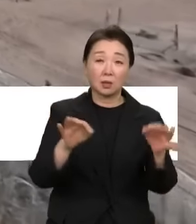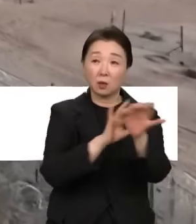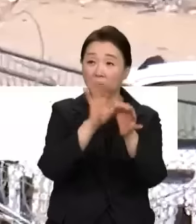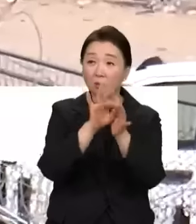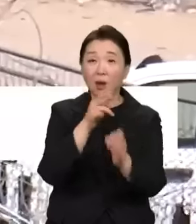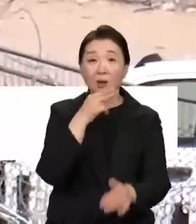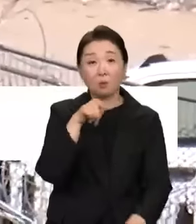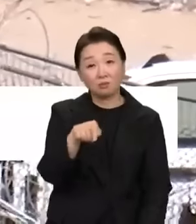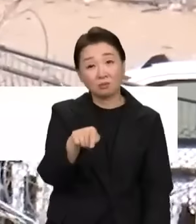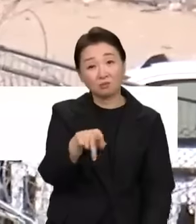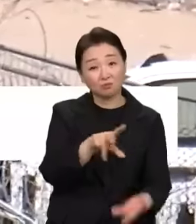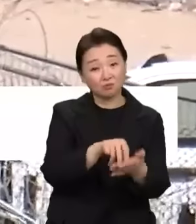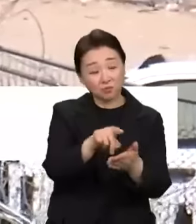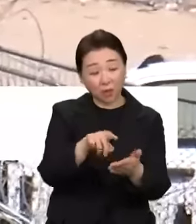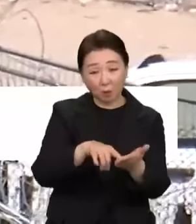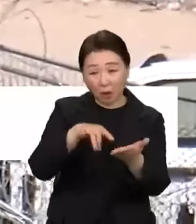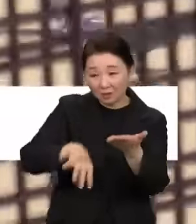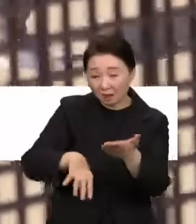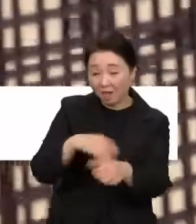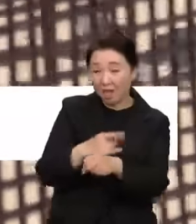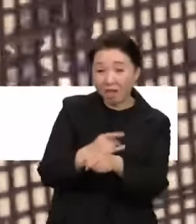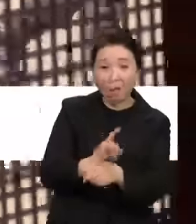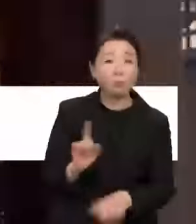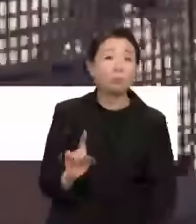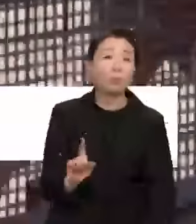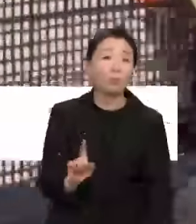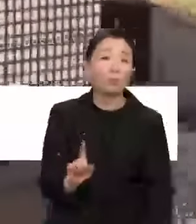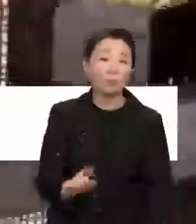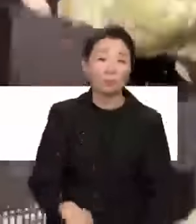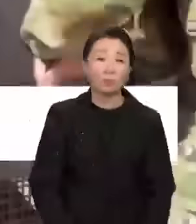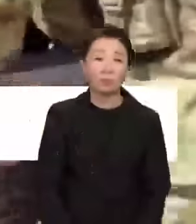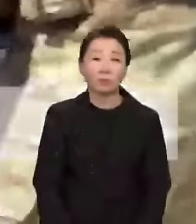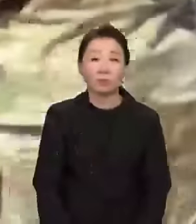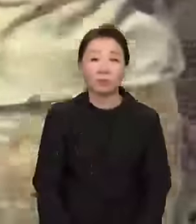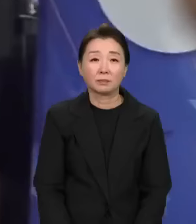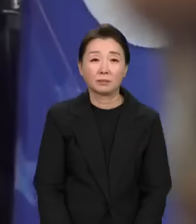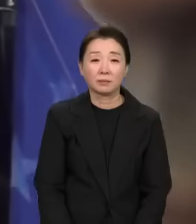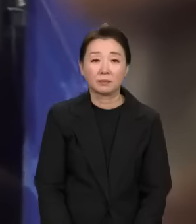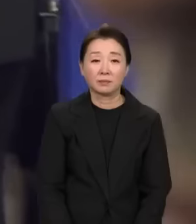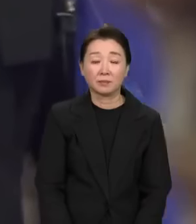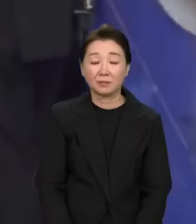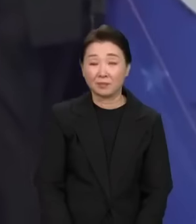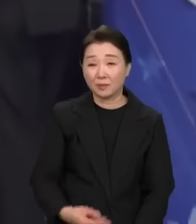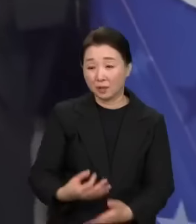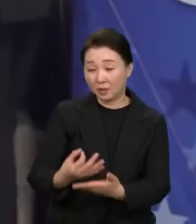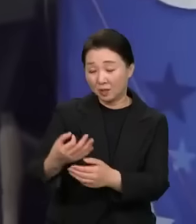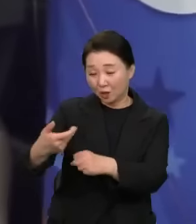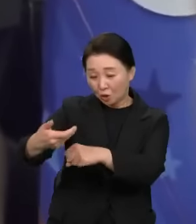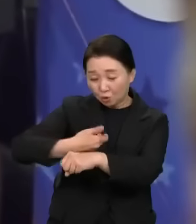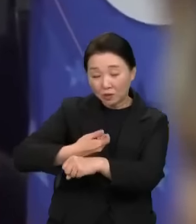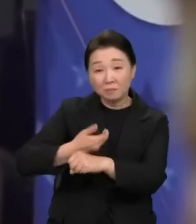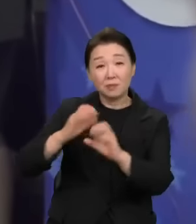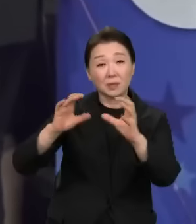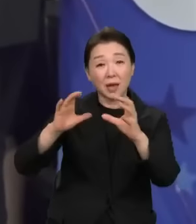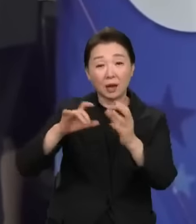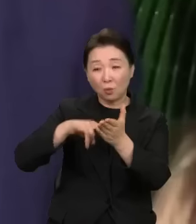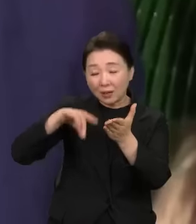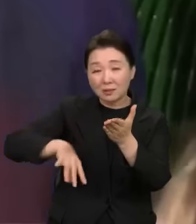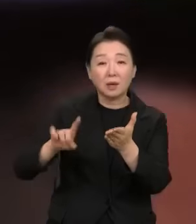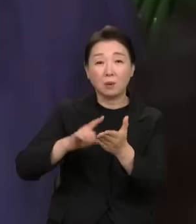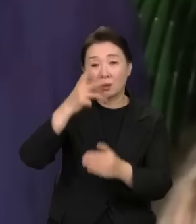없는 쟁점들을 관세로 대응하려는 전략으로 풀이됩니다. 모든 수입국에 대한 보편 관세는